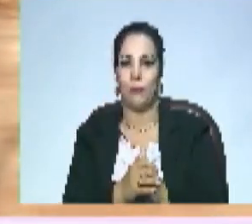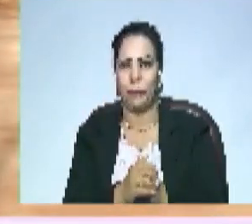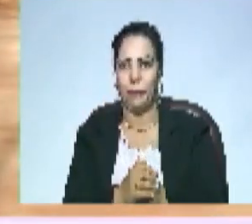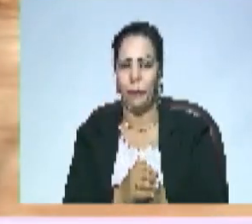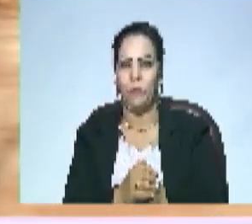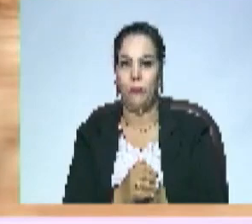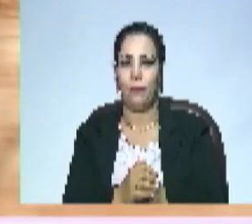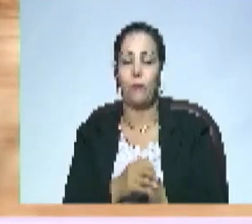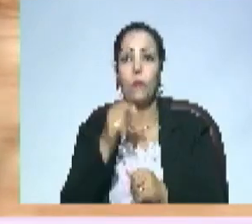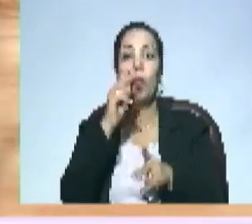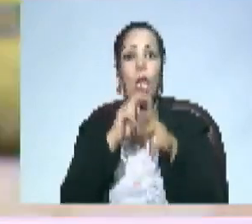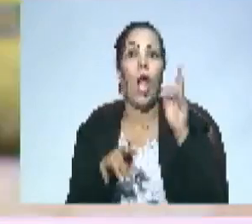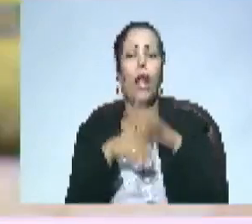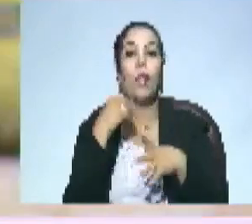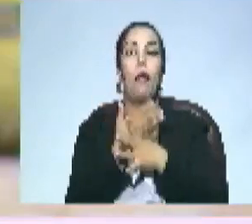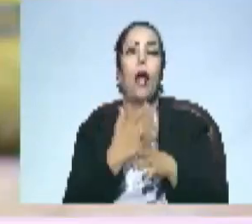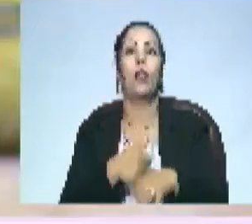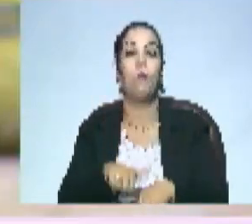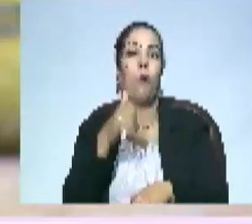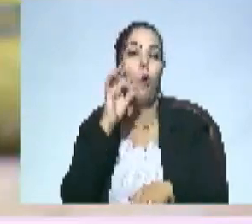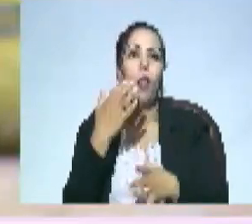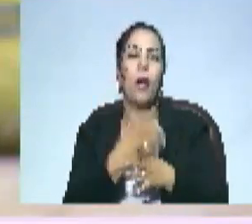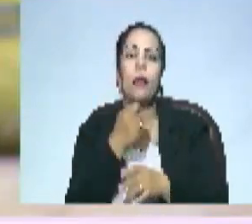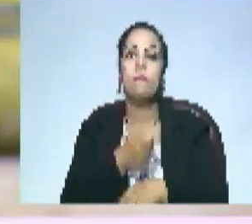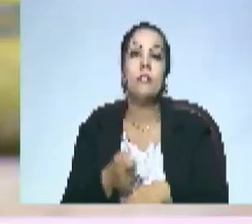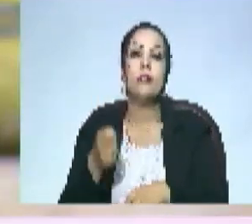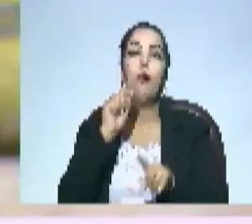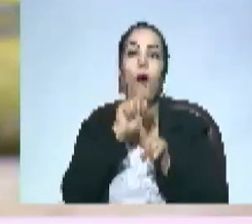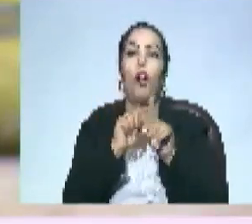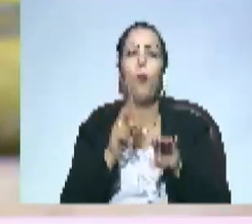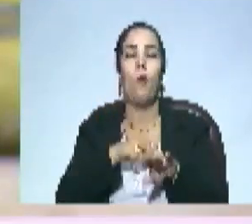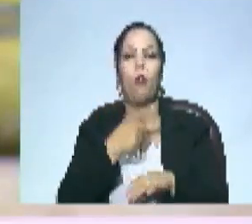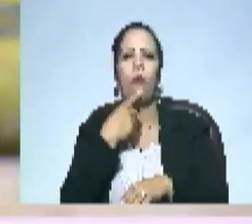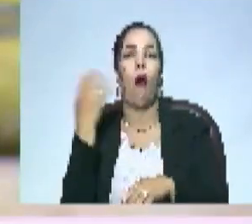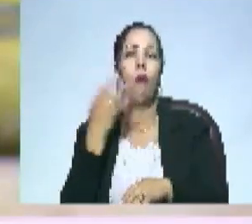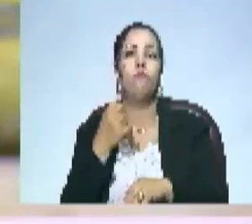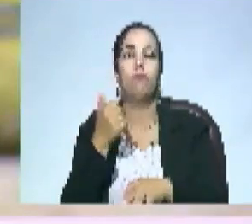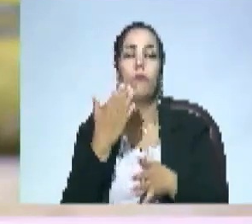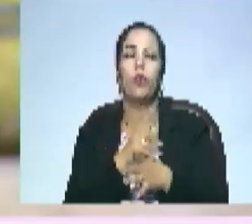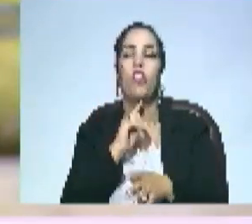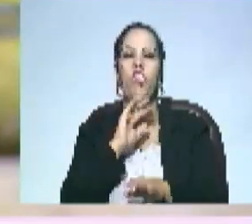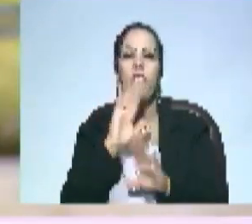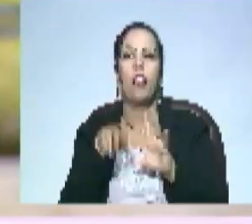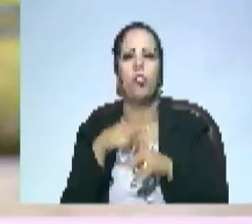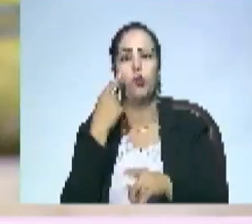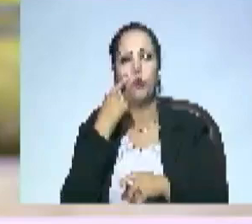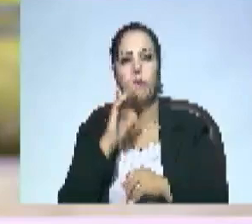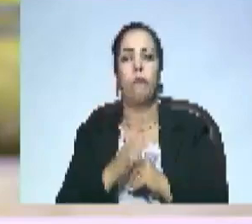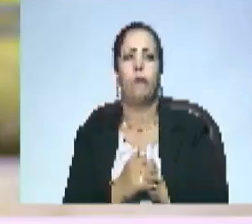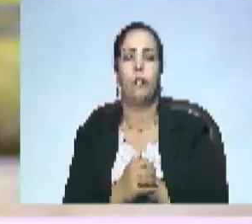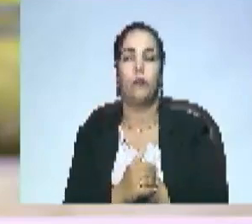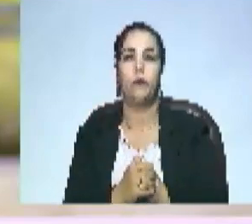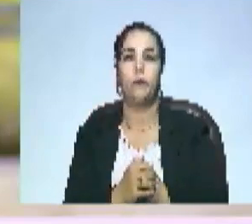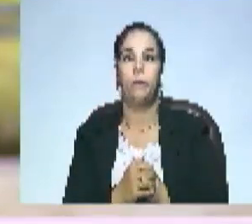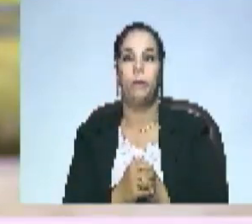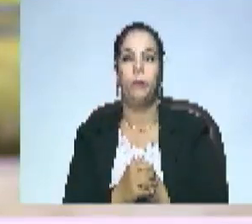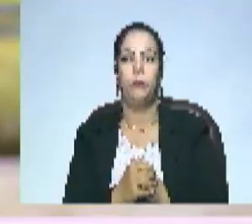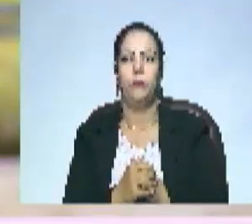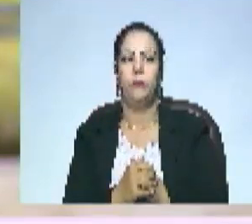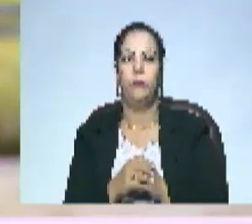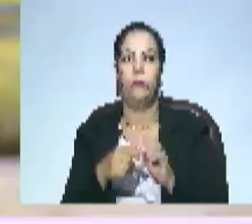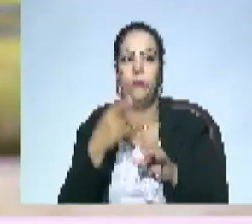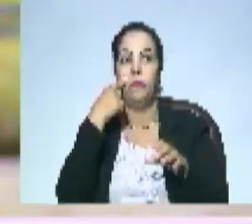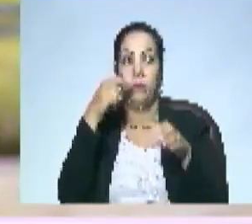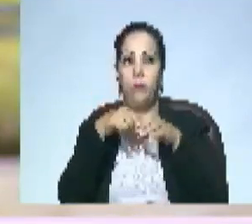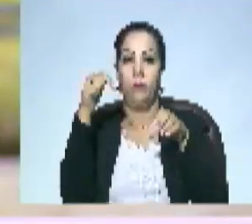ودي حاجه من الحاجات اللي بتبقى كويسه جدا وبتزود القيمه والطعم والكلام ده كله هكتفي بعلب